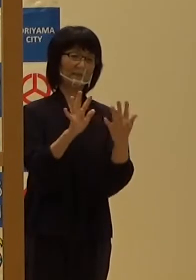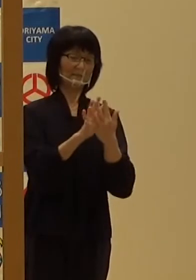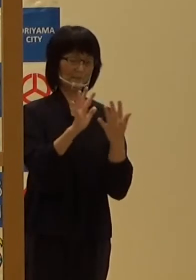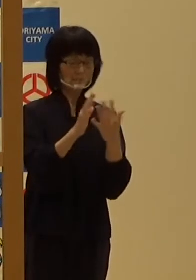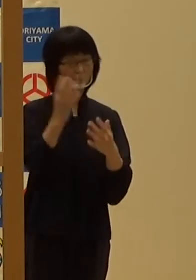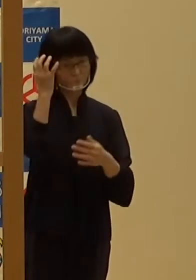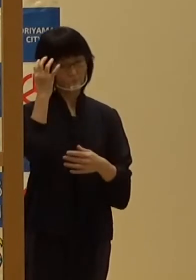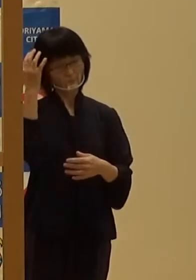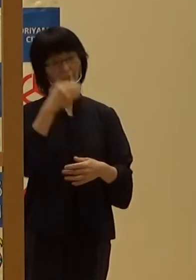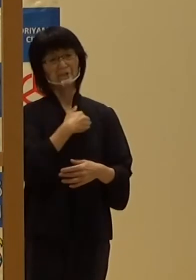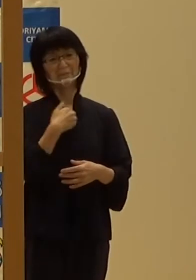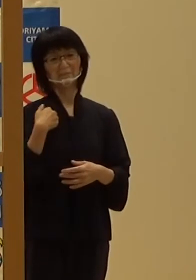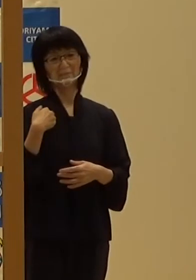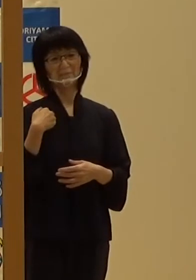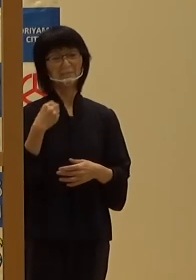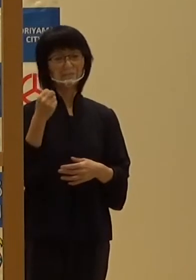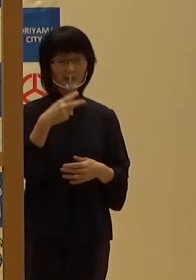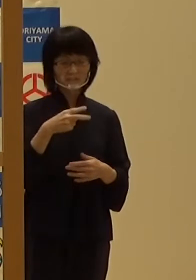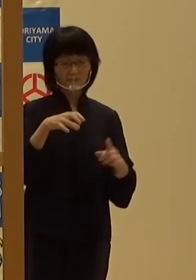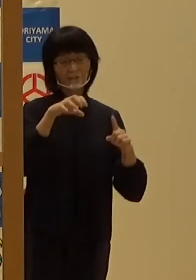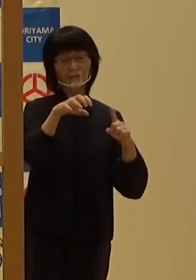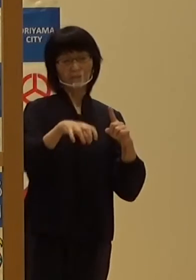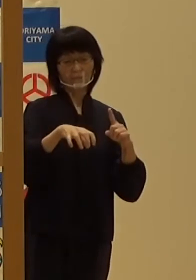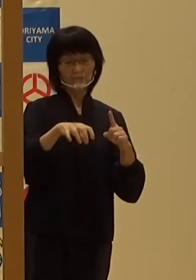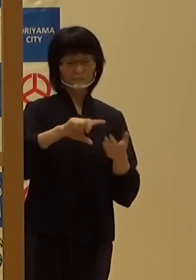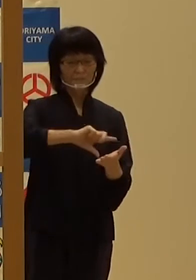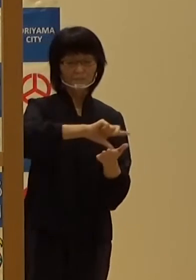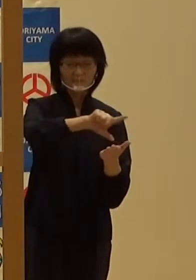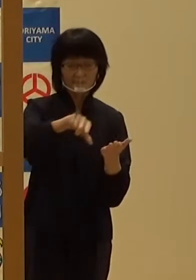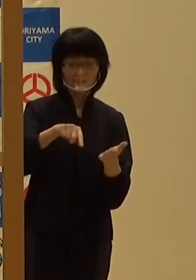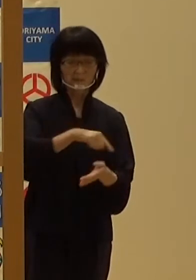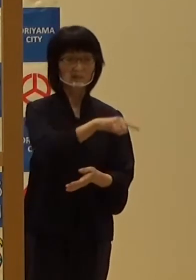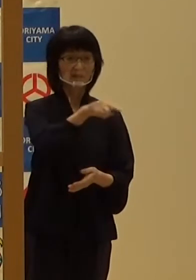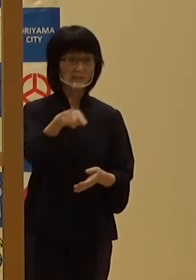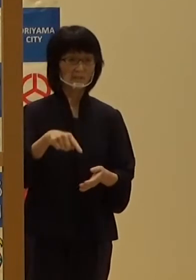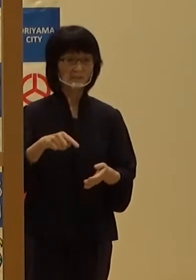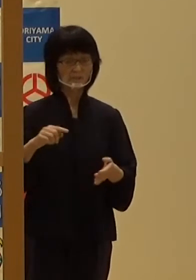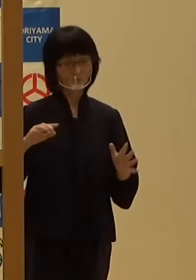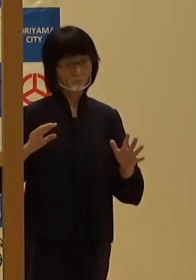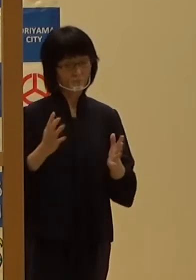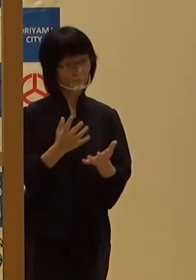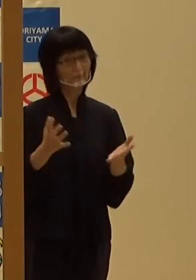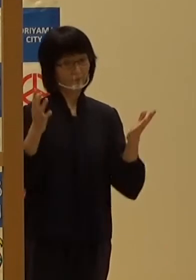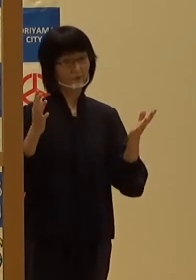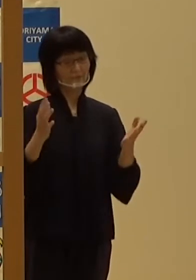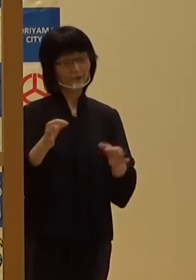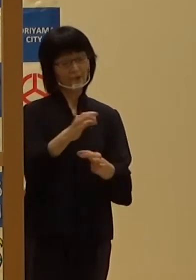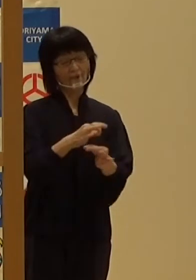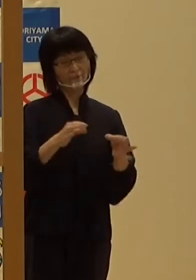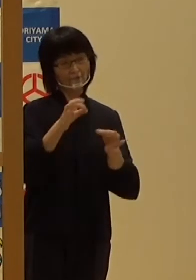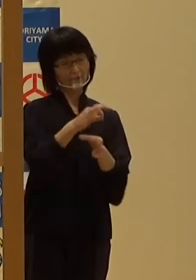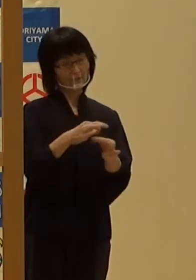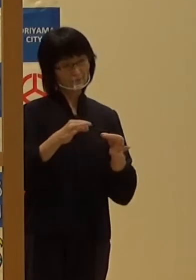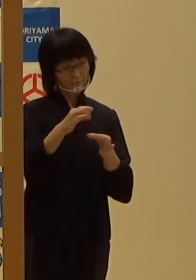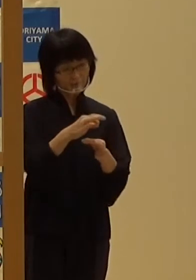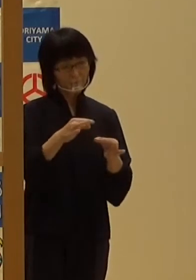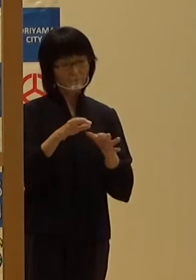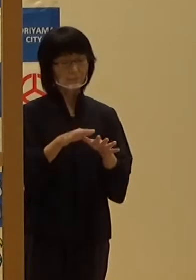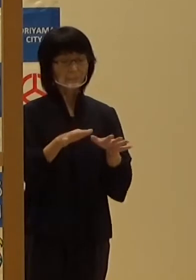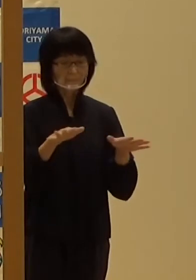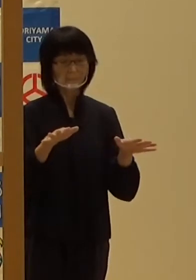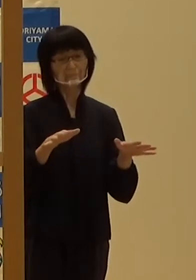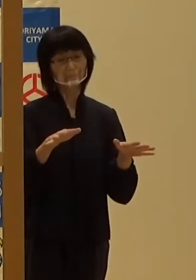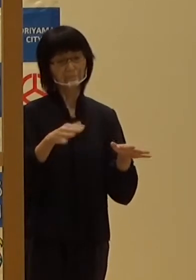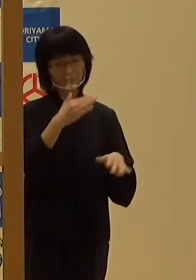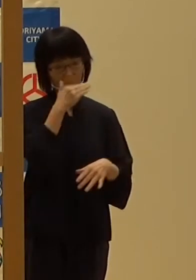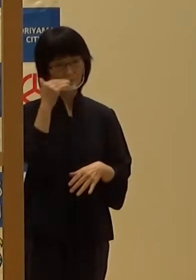ると、また公園周辺地域の活性化や経済的な波及が見込める点などが優